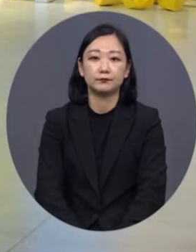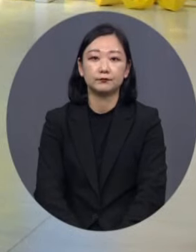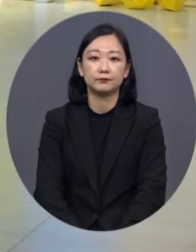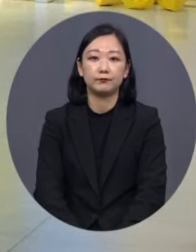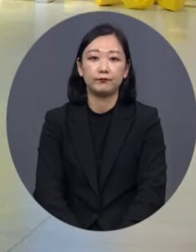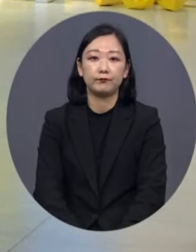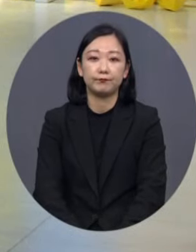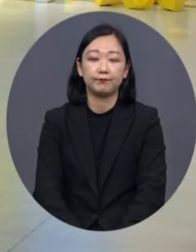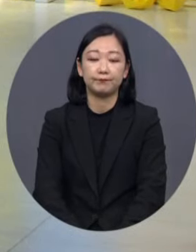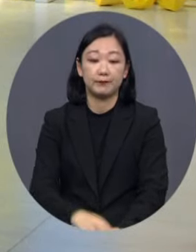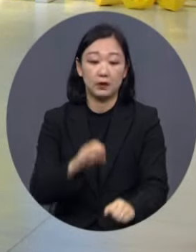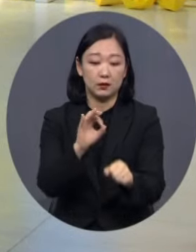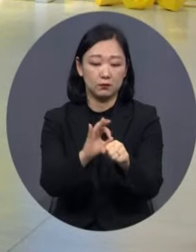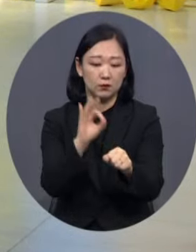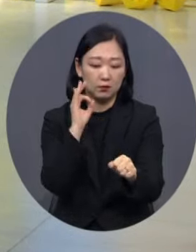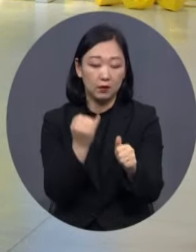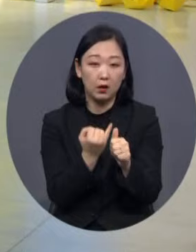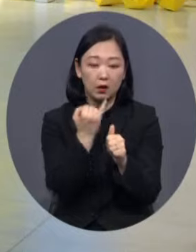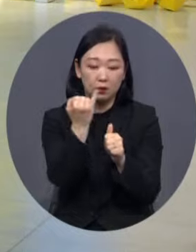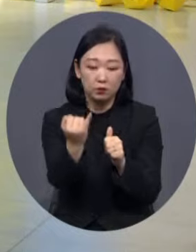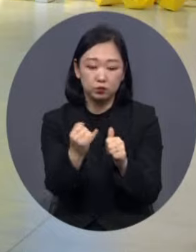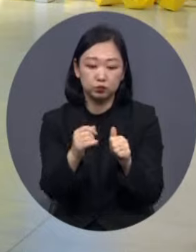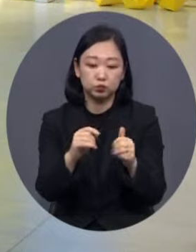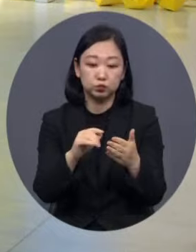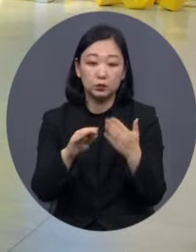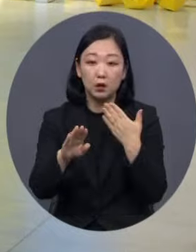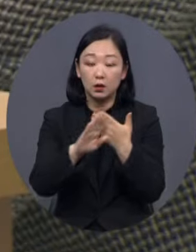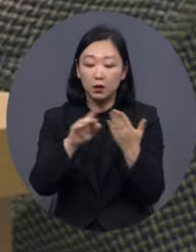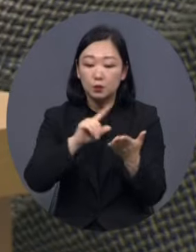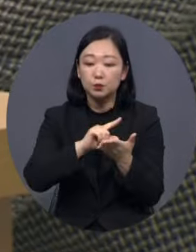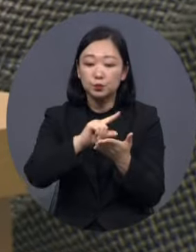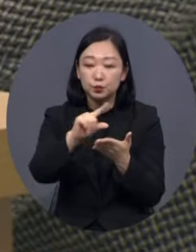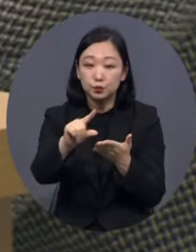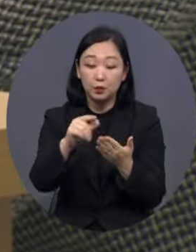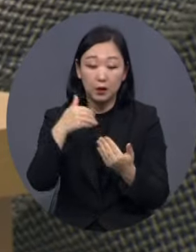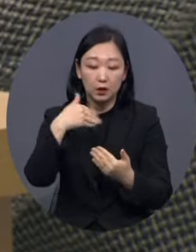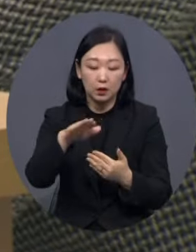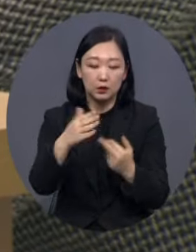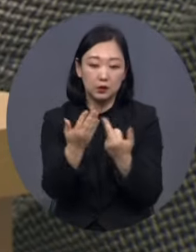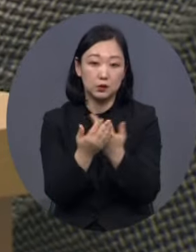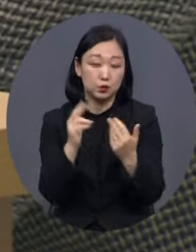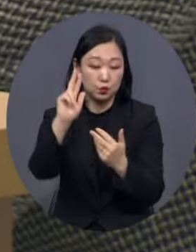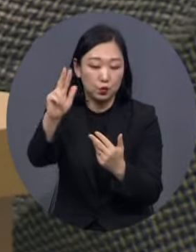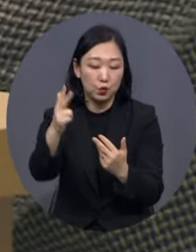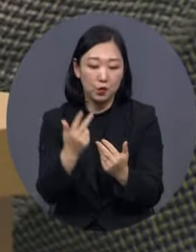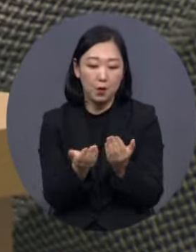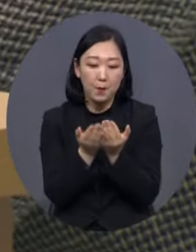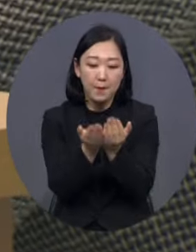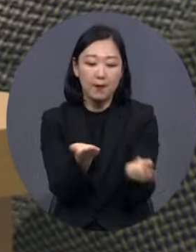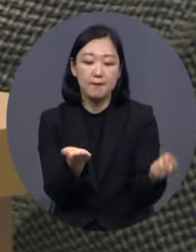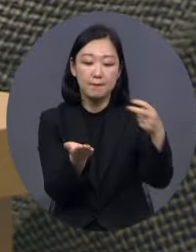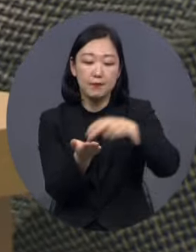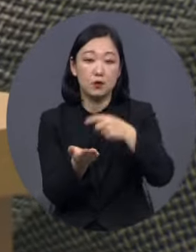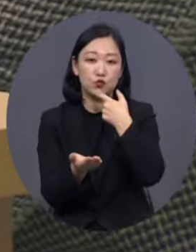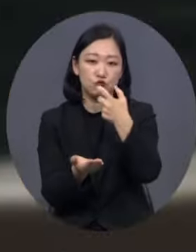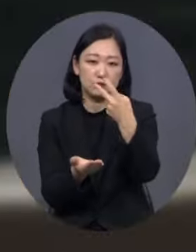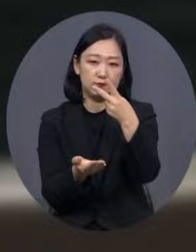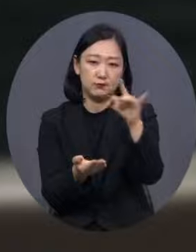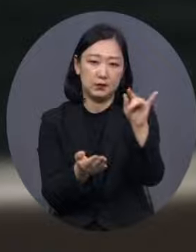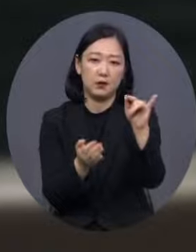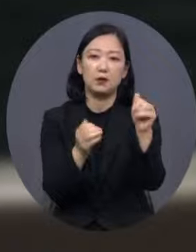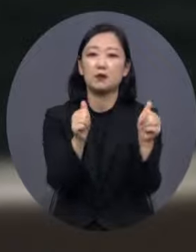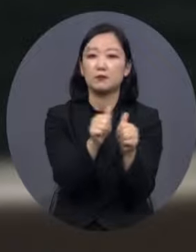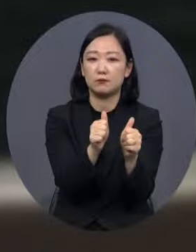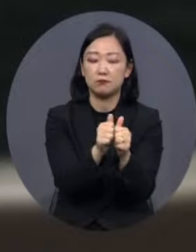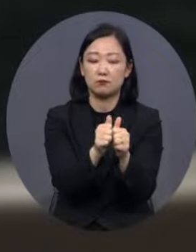만났습니다 10년 전 아내와 함께 다른 지방으로 갔다 제주로 돌아오는 세월호에 탔던 60대 남성 하지만